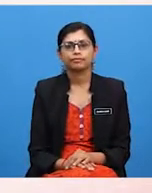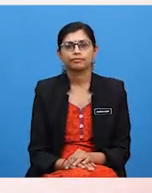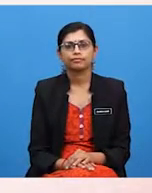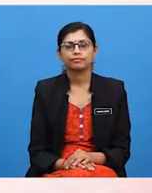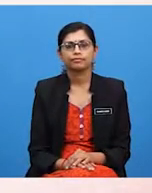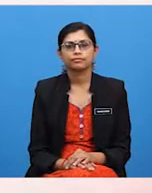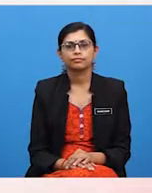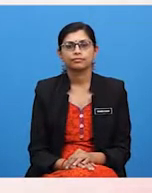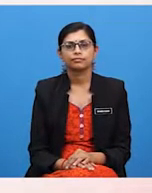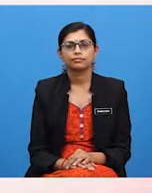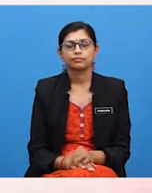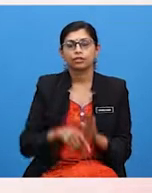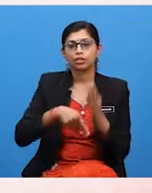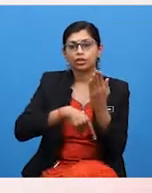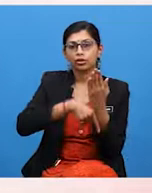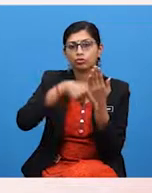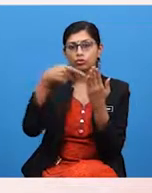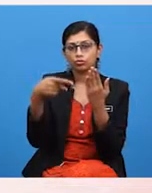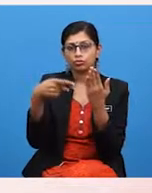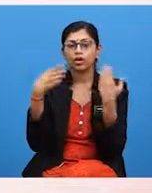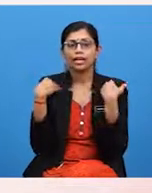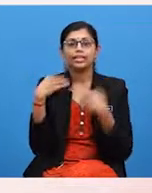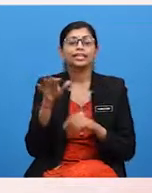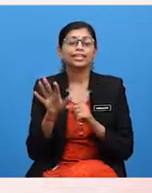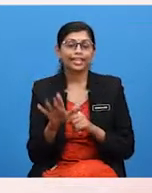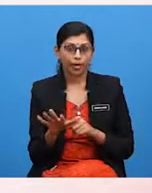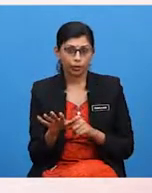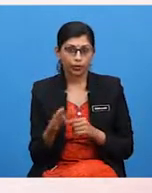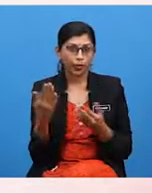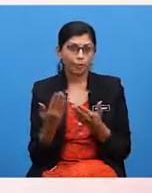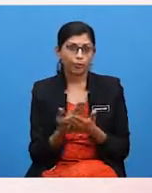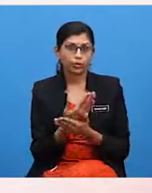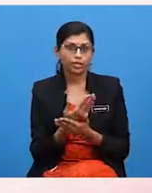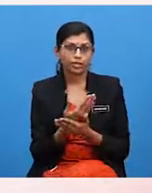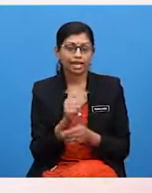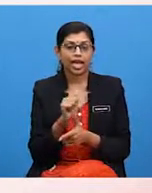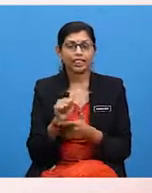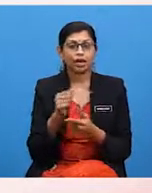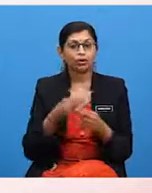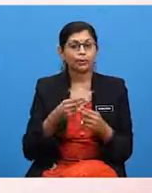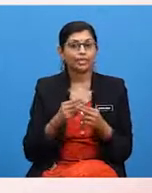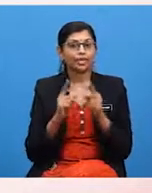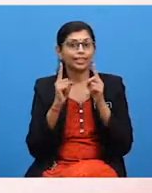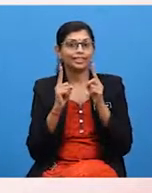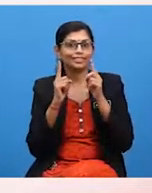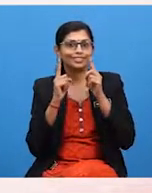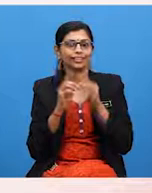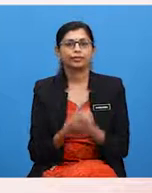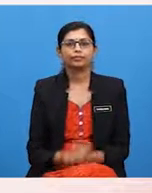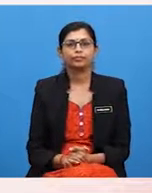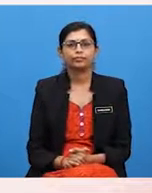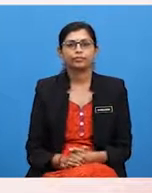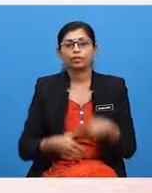Hujung pucuk mempunyai daun muda atau primordium daun, manakala